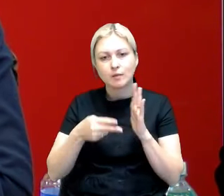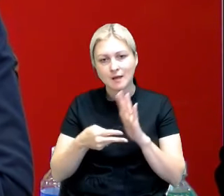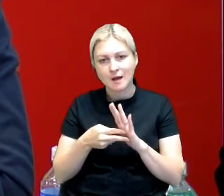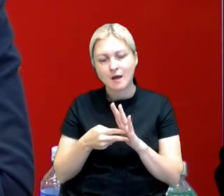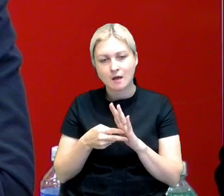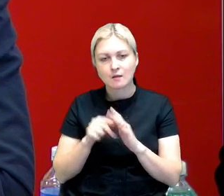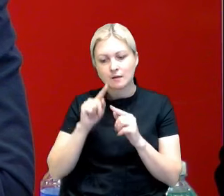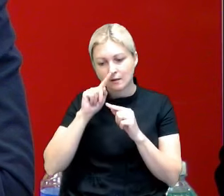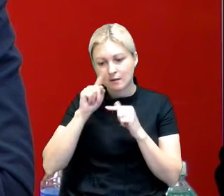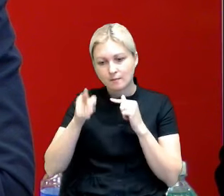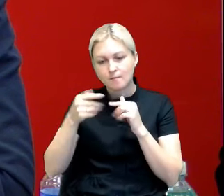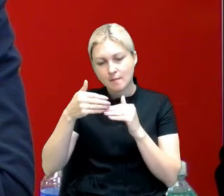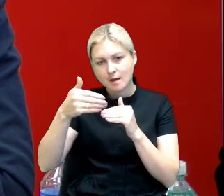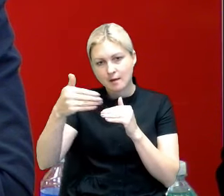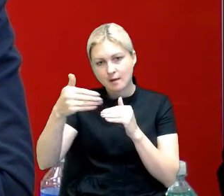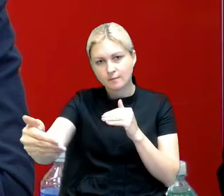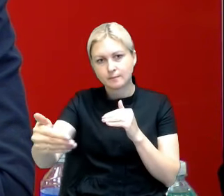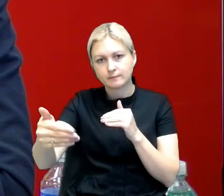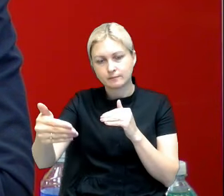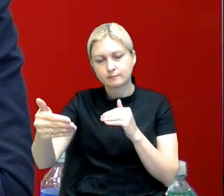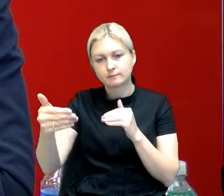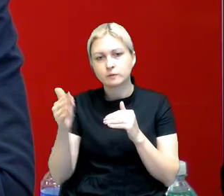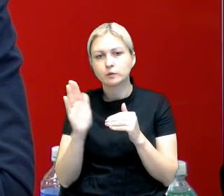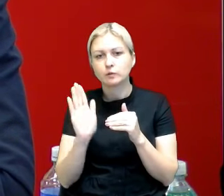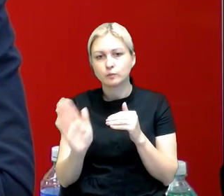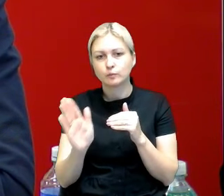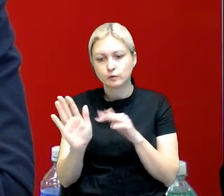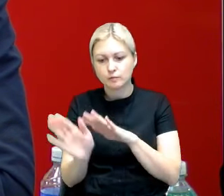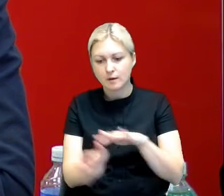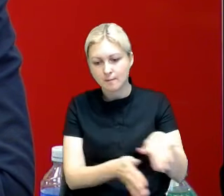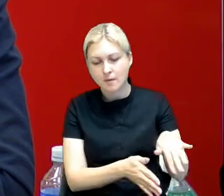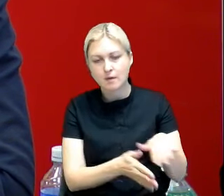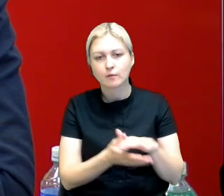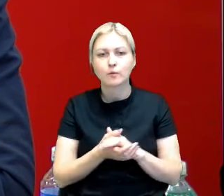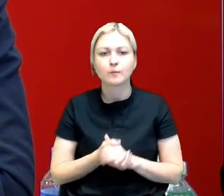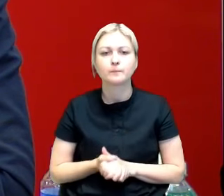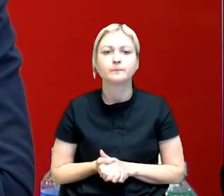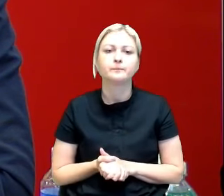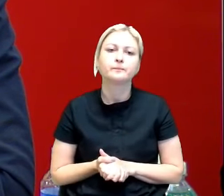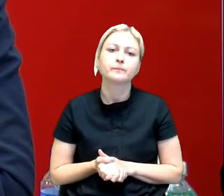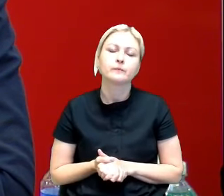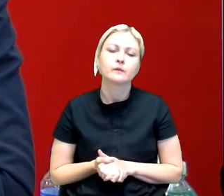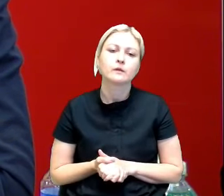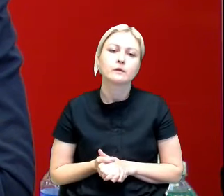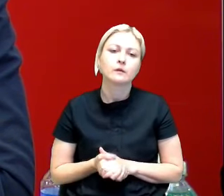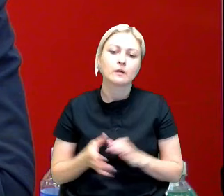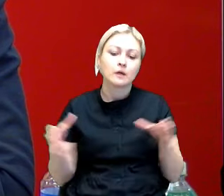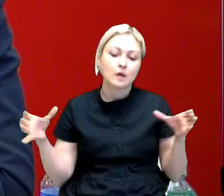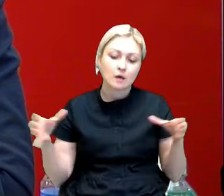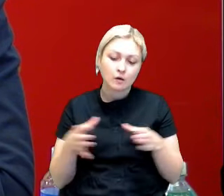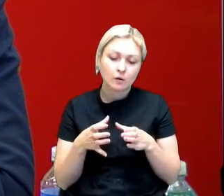metam a kurie kurie dabar prabėgo ir turbūt reikia visiems kartu persižiūrėti kokią mes tą strategiją